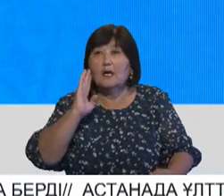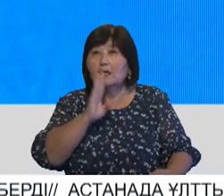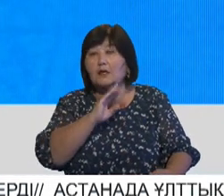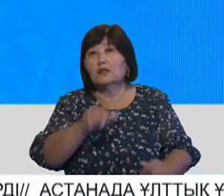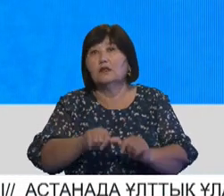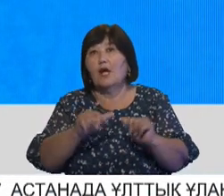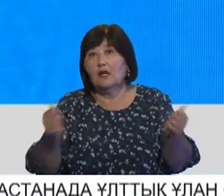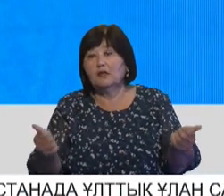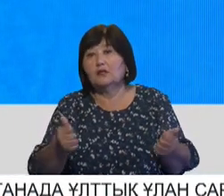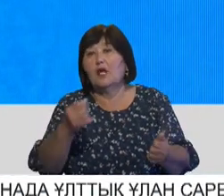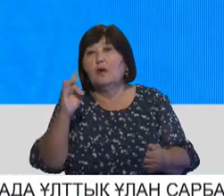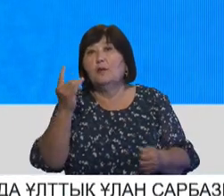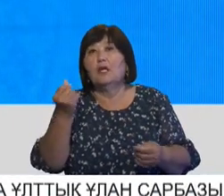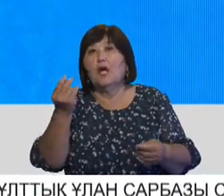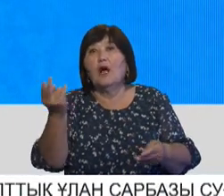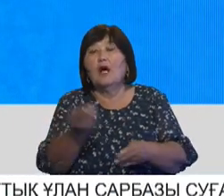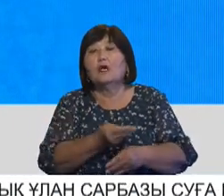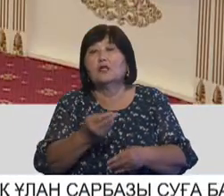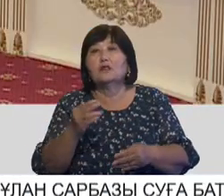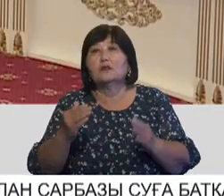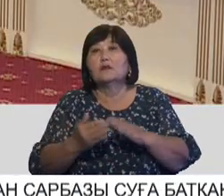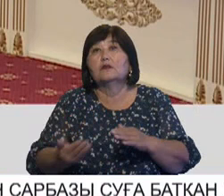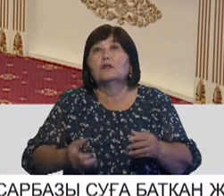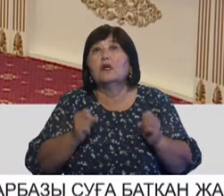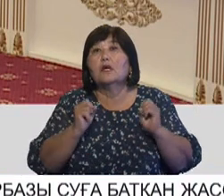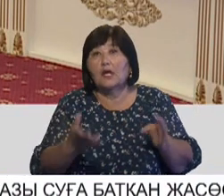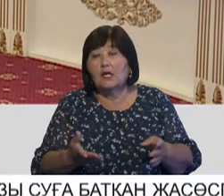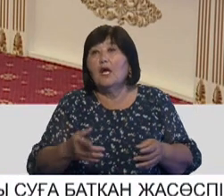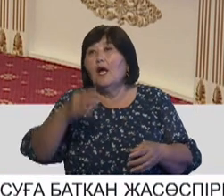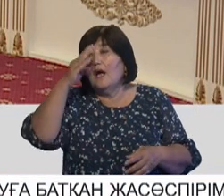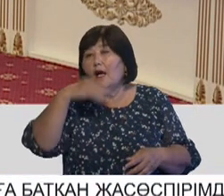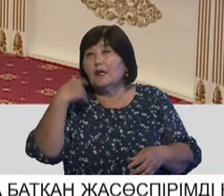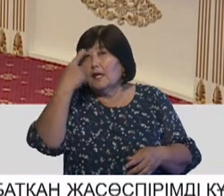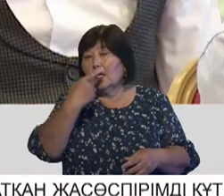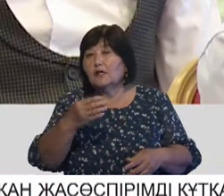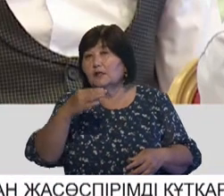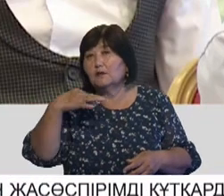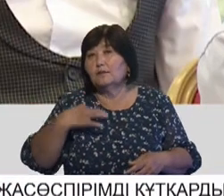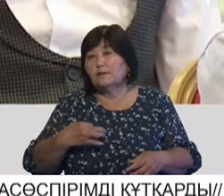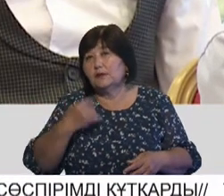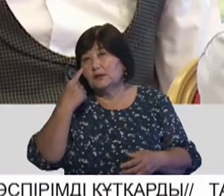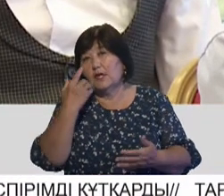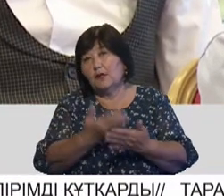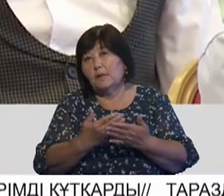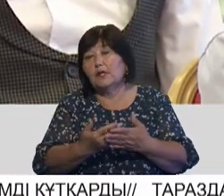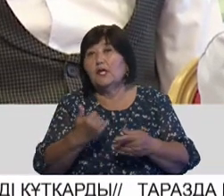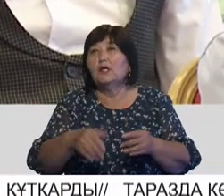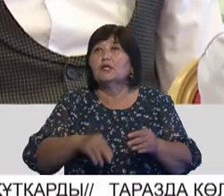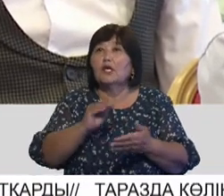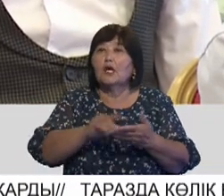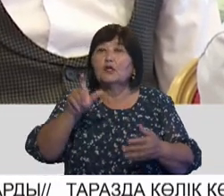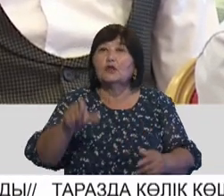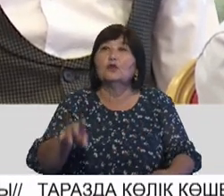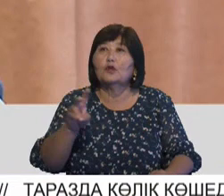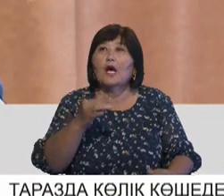бала ақшасы қалады, мүмкіндіксіз қалады, оған кім көмектеседі? Әкенің қас қабағы баланың бас сабағы деген тәмсіл бар. Жазушы Оларбек